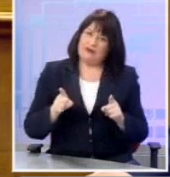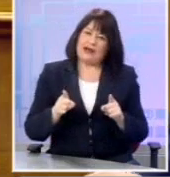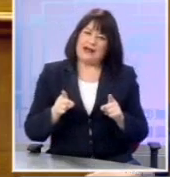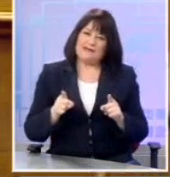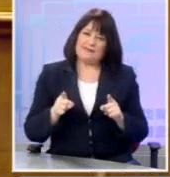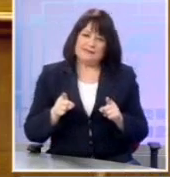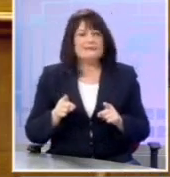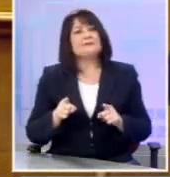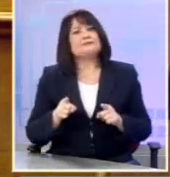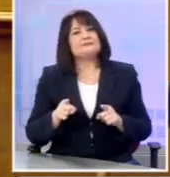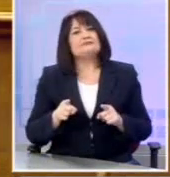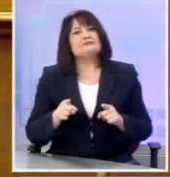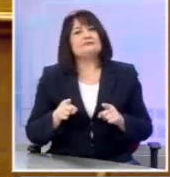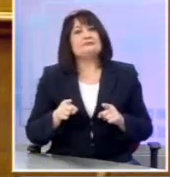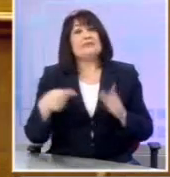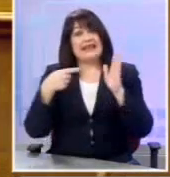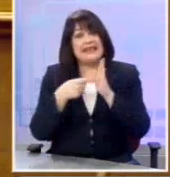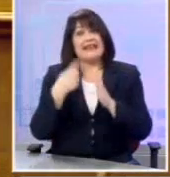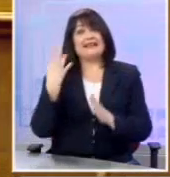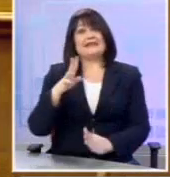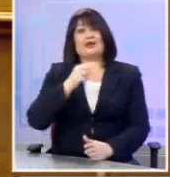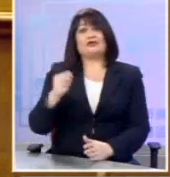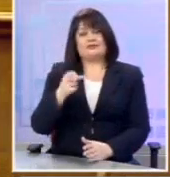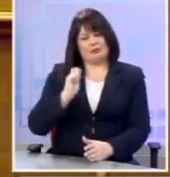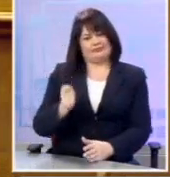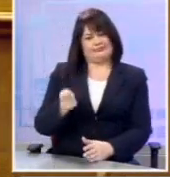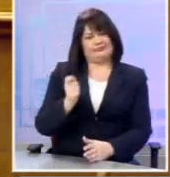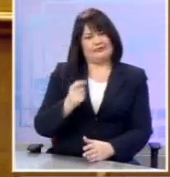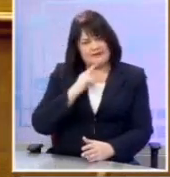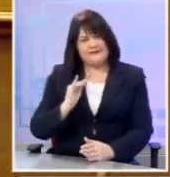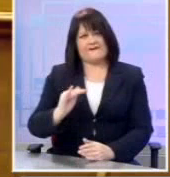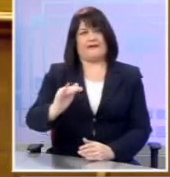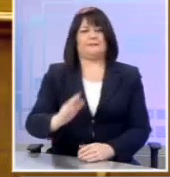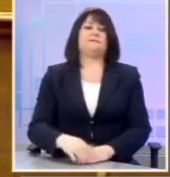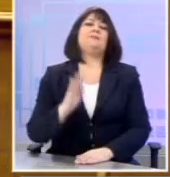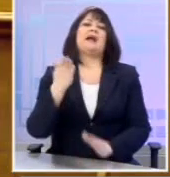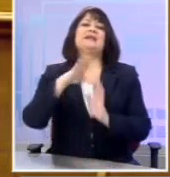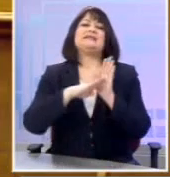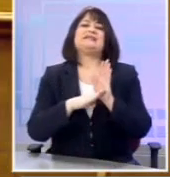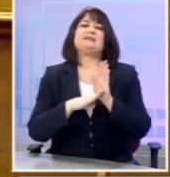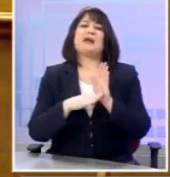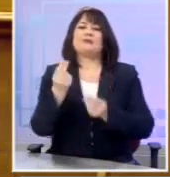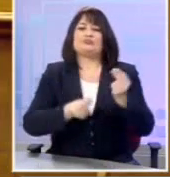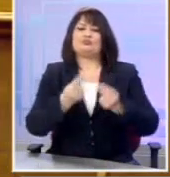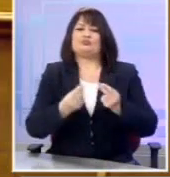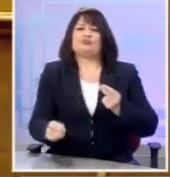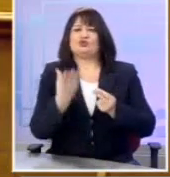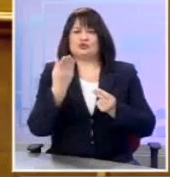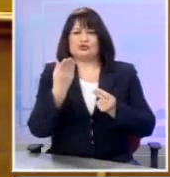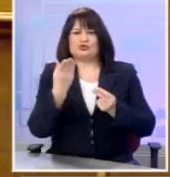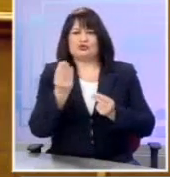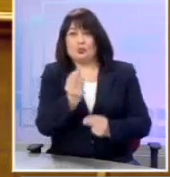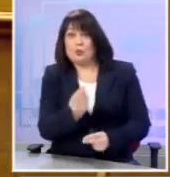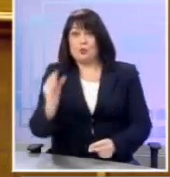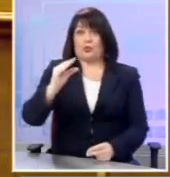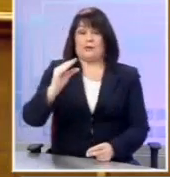να εξακολουθήσει να εισπράττει 1.400 ευρώ. Αν με το νέο σύστημα υπολογισμού η σύνταξη που δικαιούται είναι μεγαλύτερη από